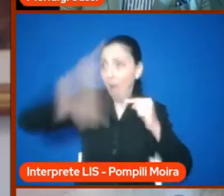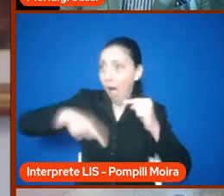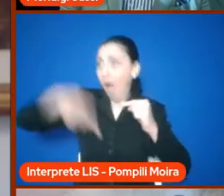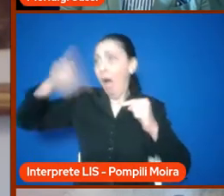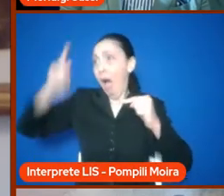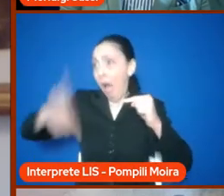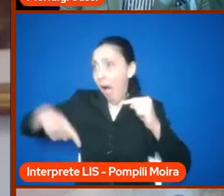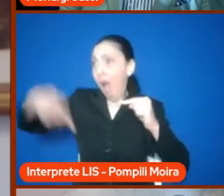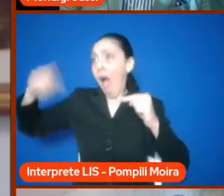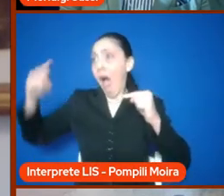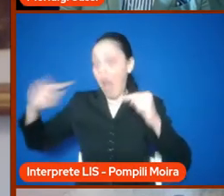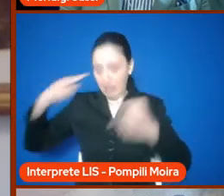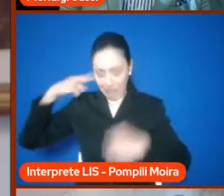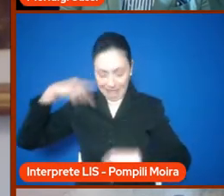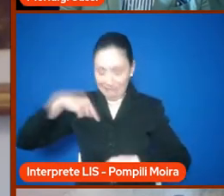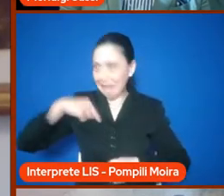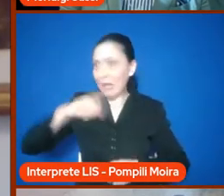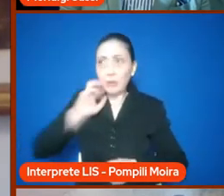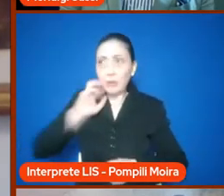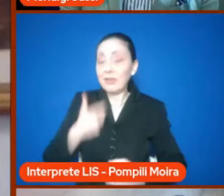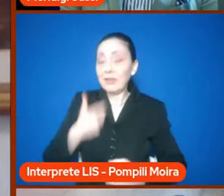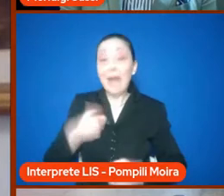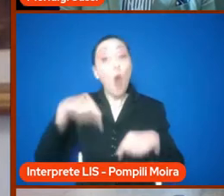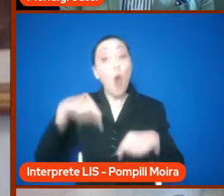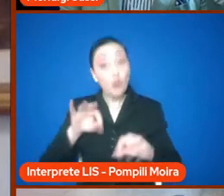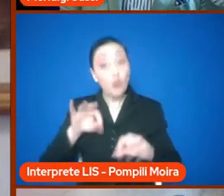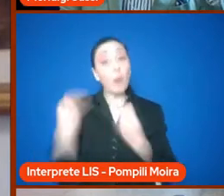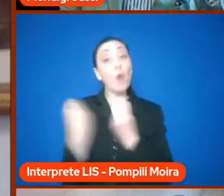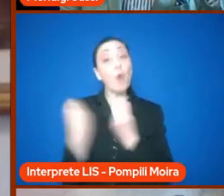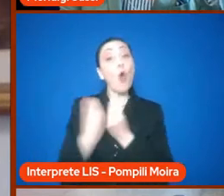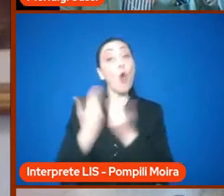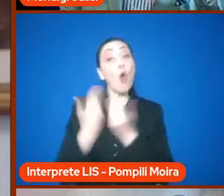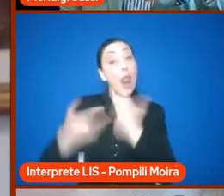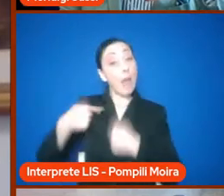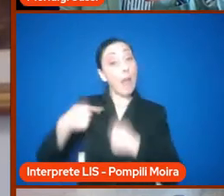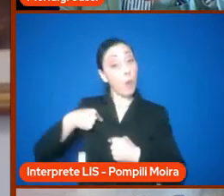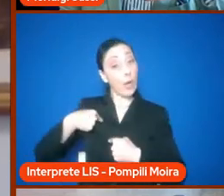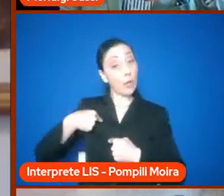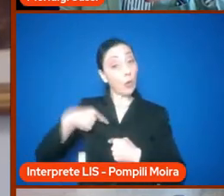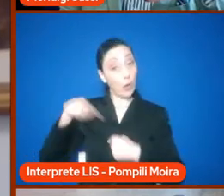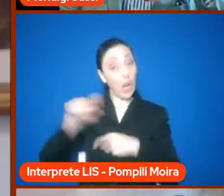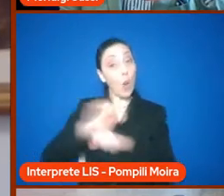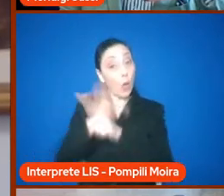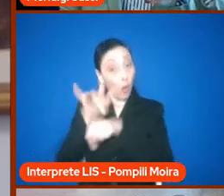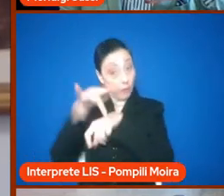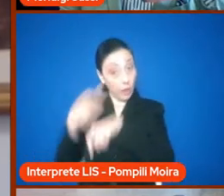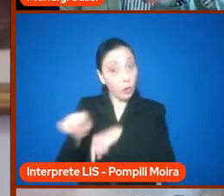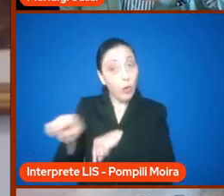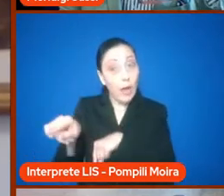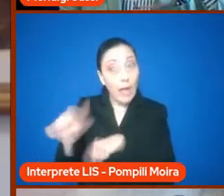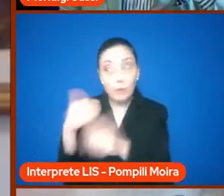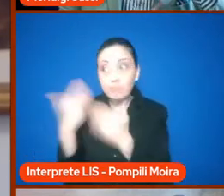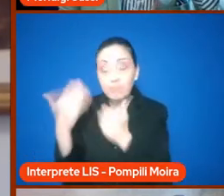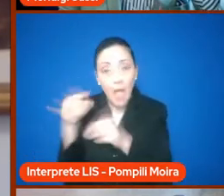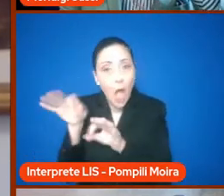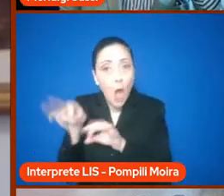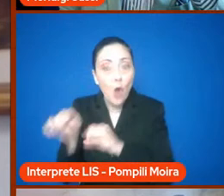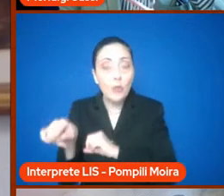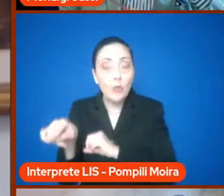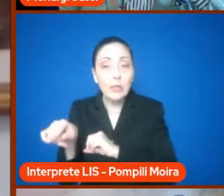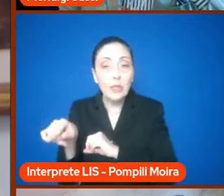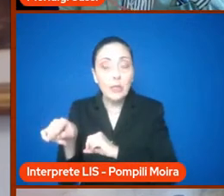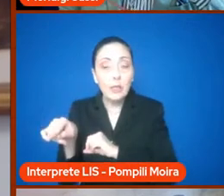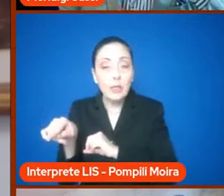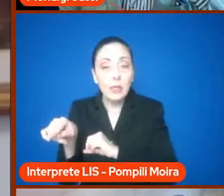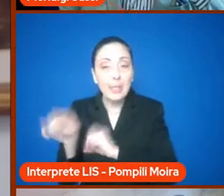proprio parlavo con un collaboratore che l'ho avuto, quindi è un qualcosa che colpisce in profondità la società, ma è questo